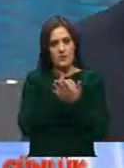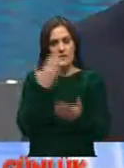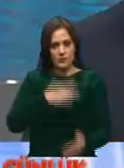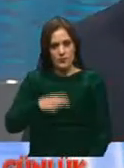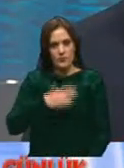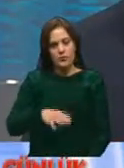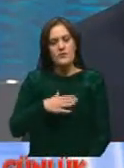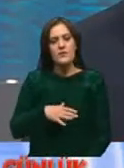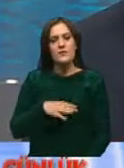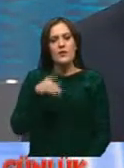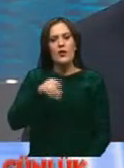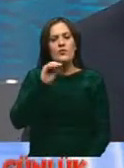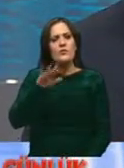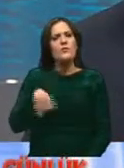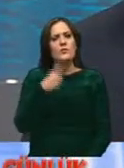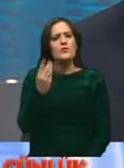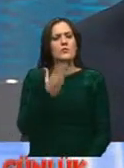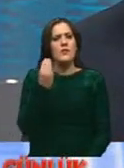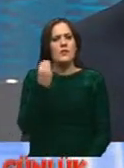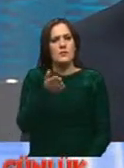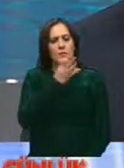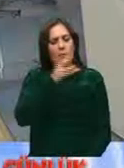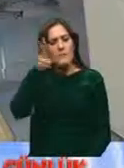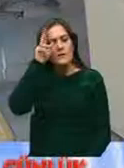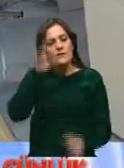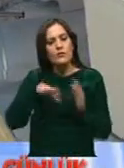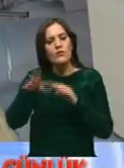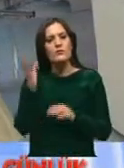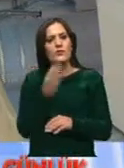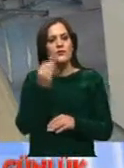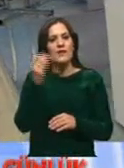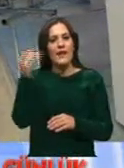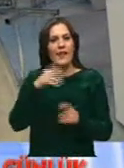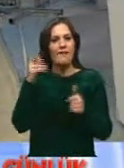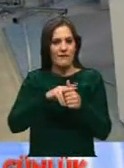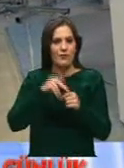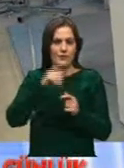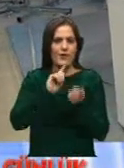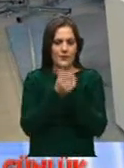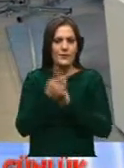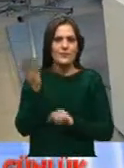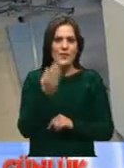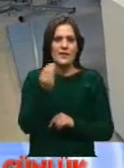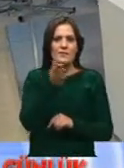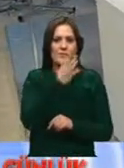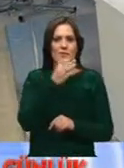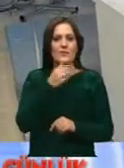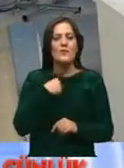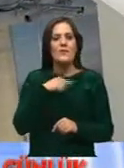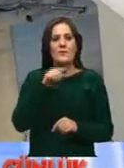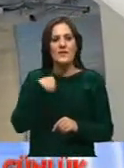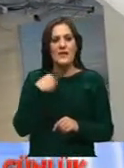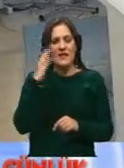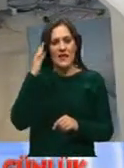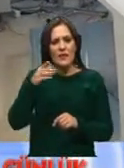Aynı. Çocuklar bunu çok iyi biliyorlar biliyorsunuz. Psikolojik yönü çok sonra güzel. Sonra gelen faturalardan anlıyorsunuz. Bayağı biz de bu şimdi